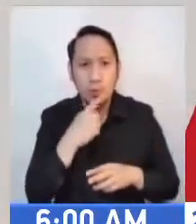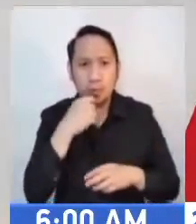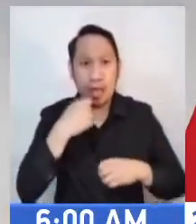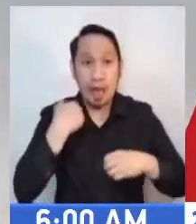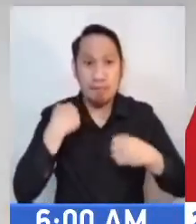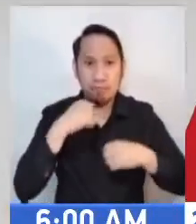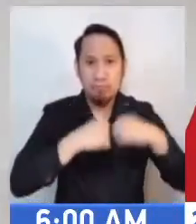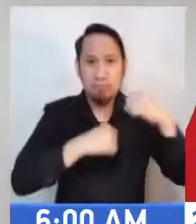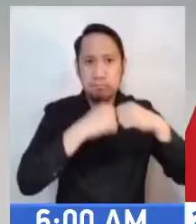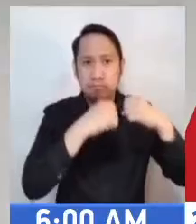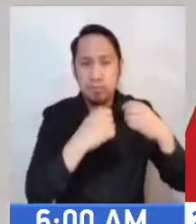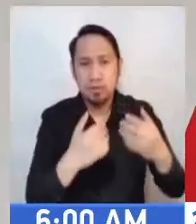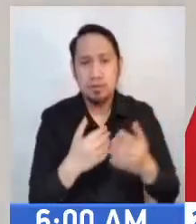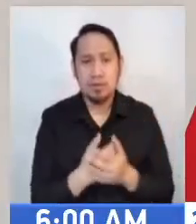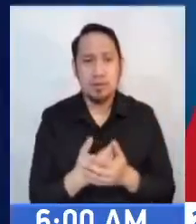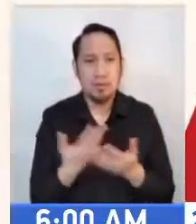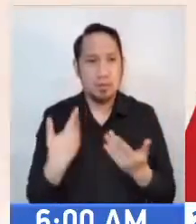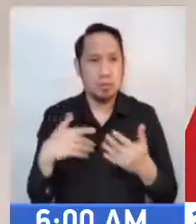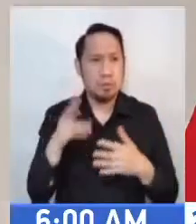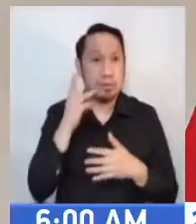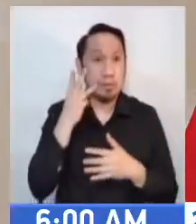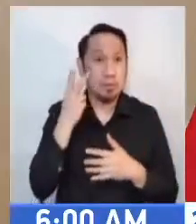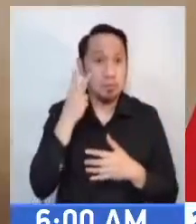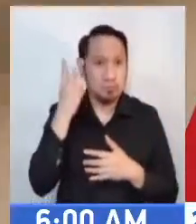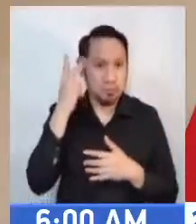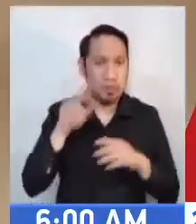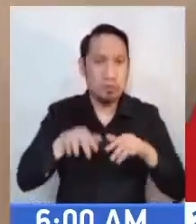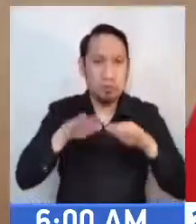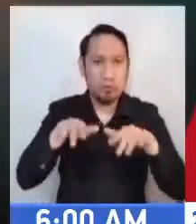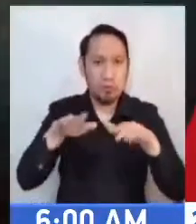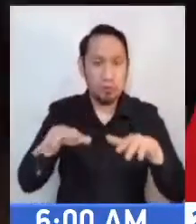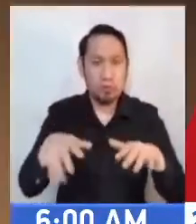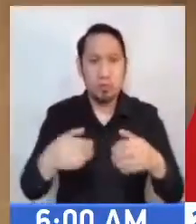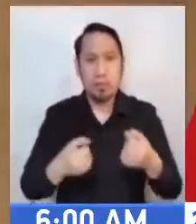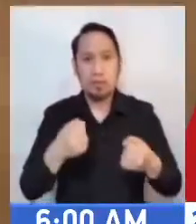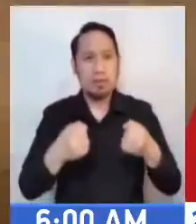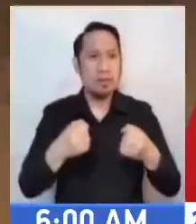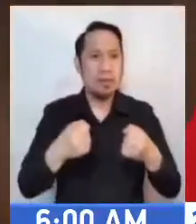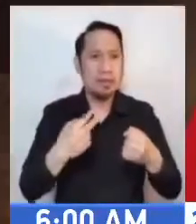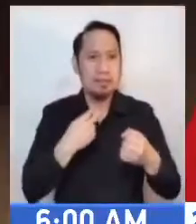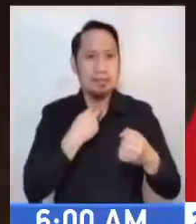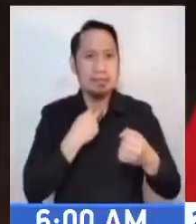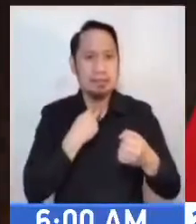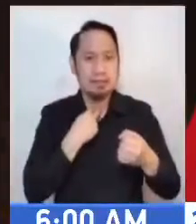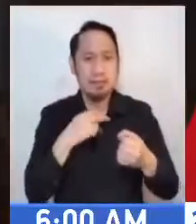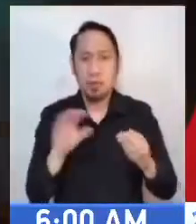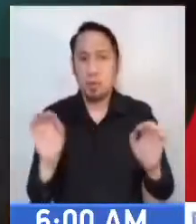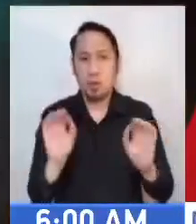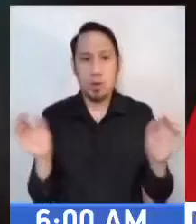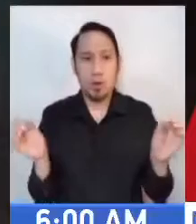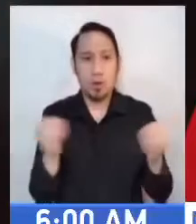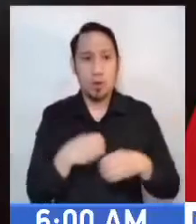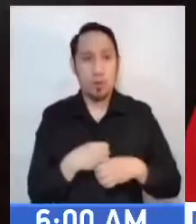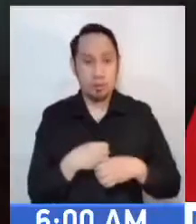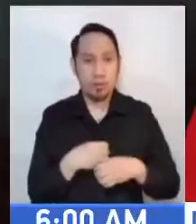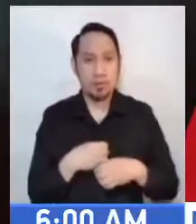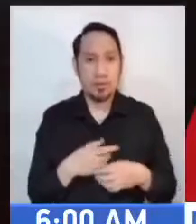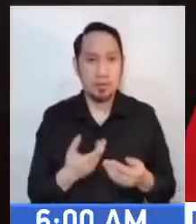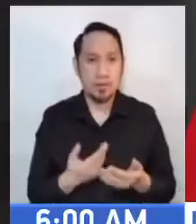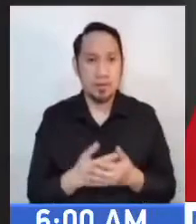barangay Tulyudan, hindi tuloy makatawid ang mga motorista. Wala namang opisina ngayong araw ang Rural Health Unit sa bayan ng